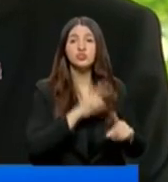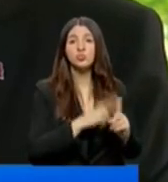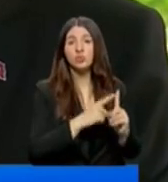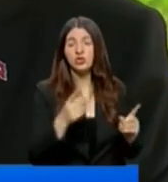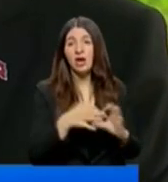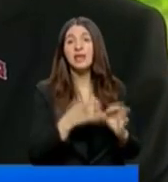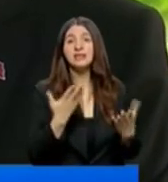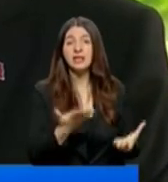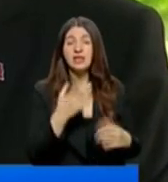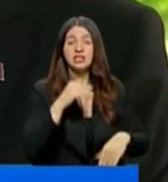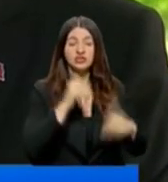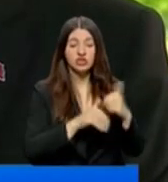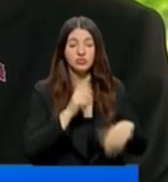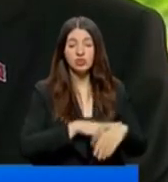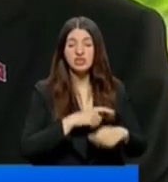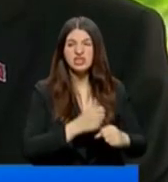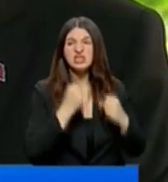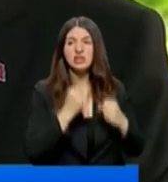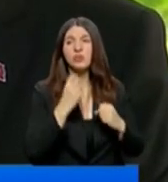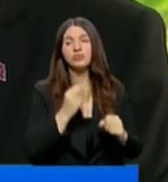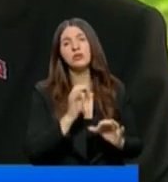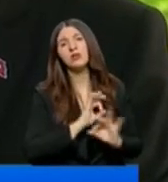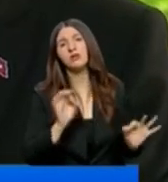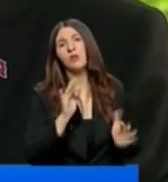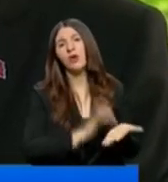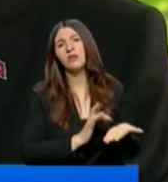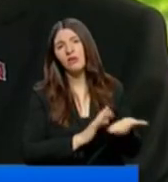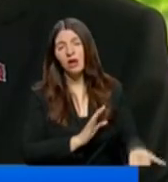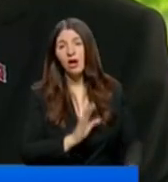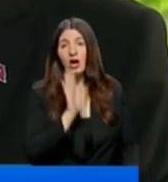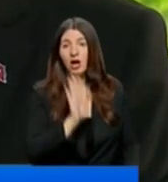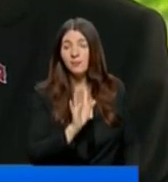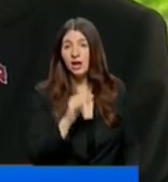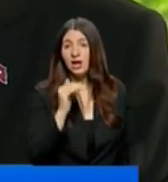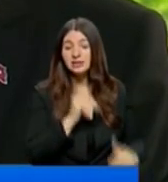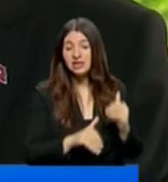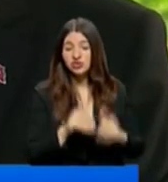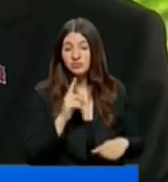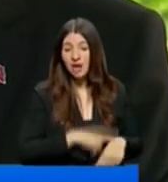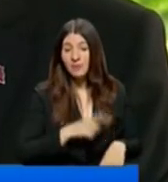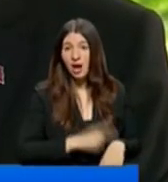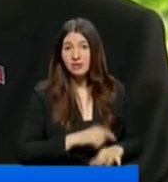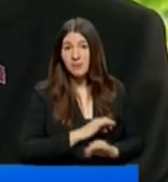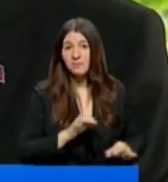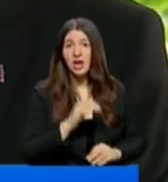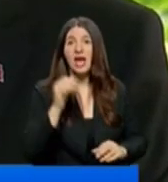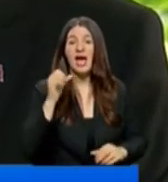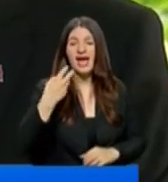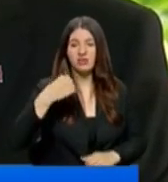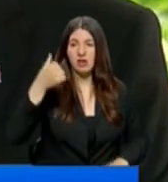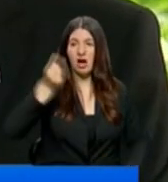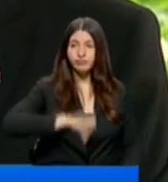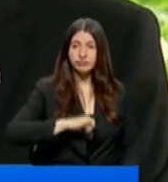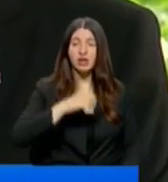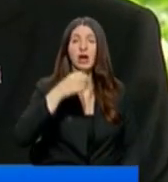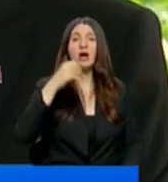ilişkin. Ki zaten seçim sürecinin sertleşeceği falan malum ortada aslında. Ama seçimde Erdoğan yenilirse, evet, AK